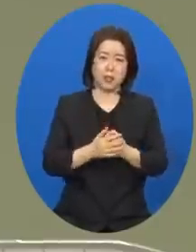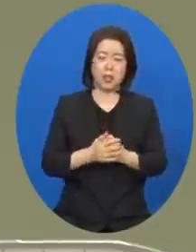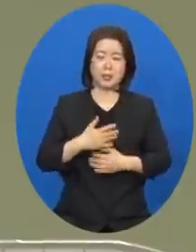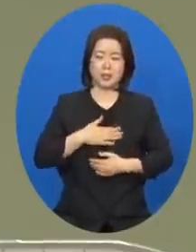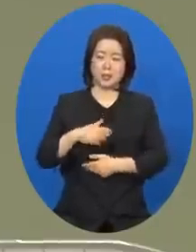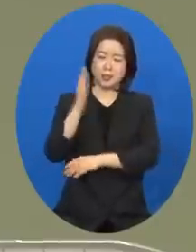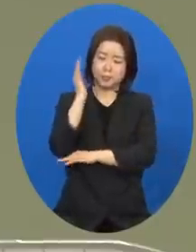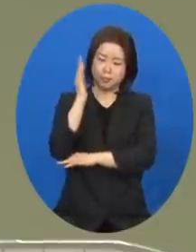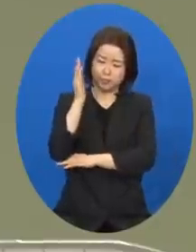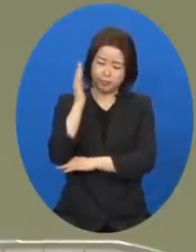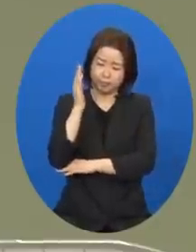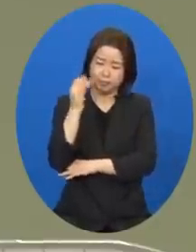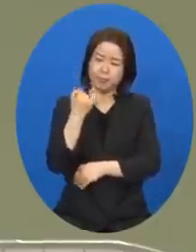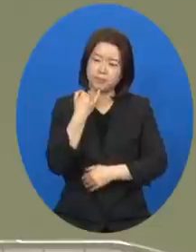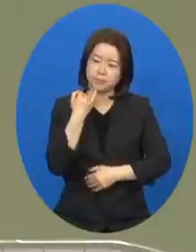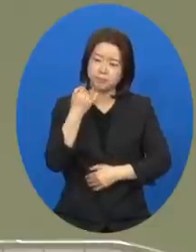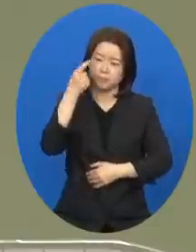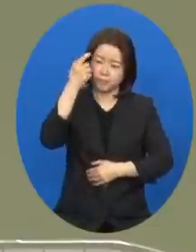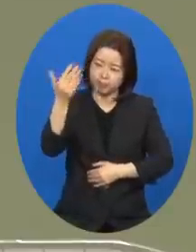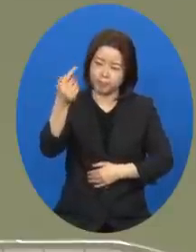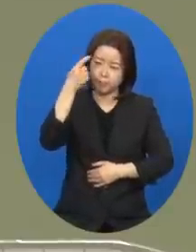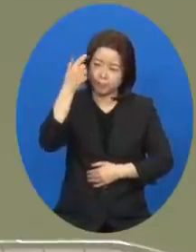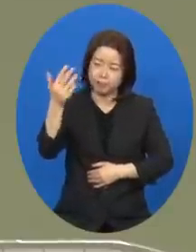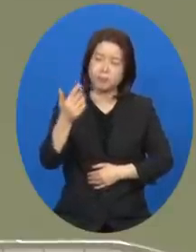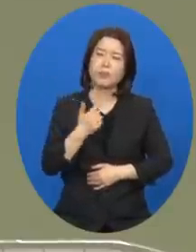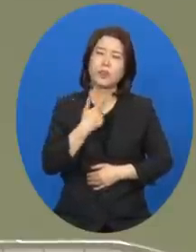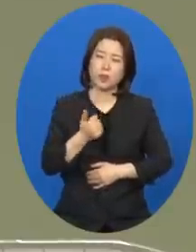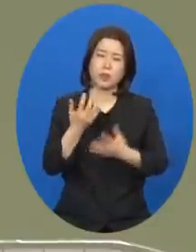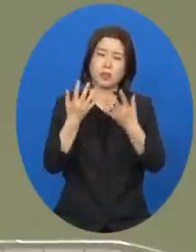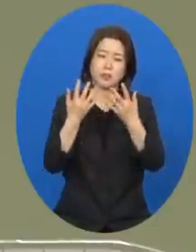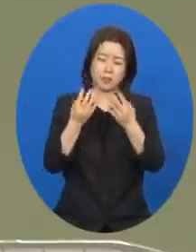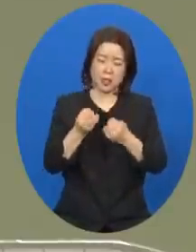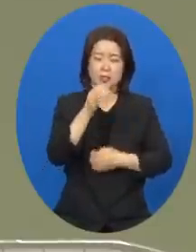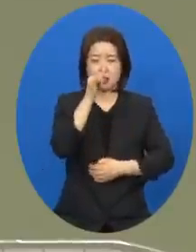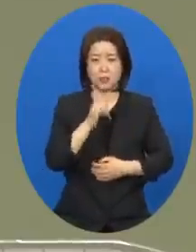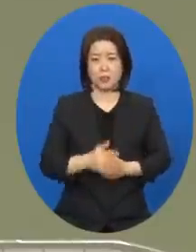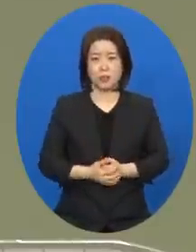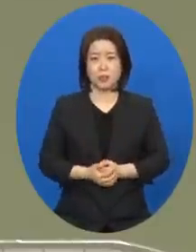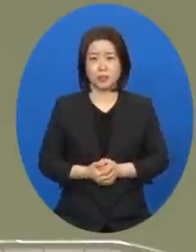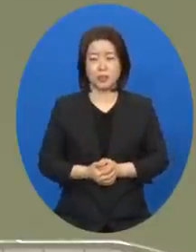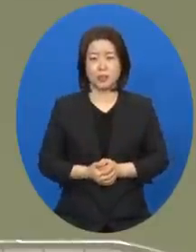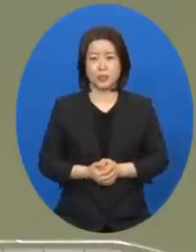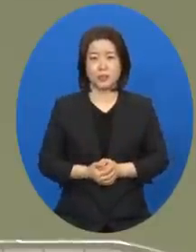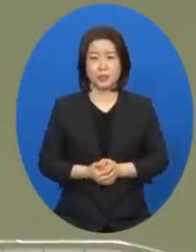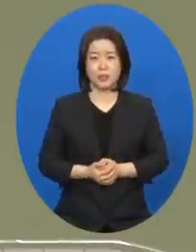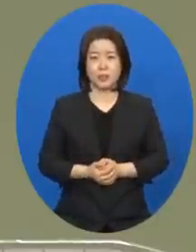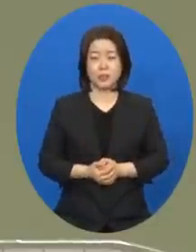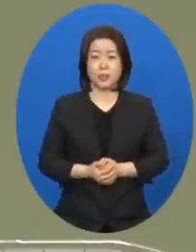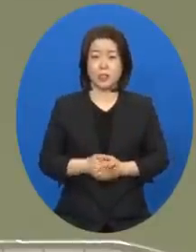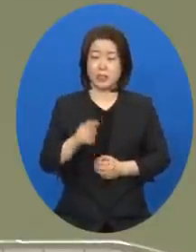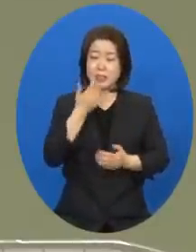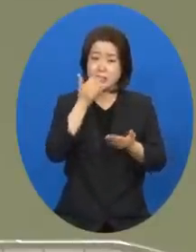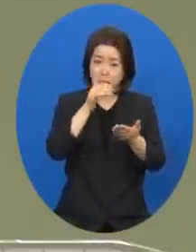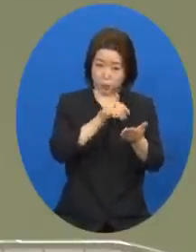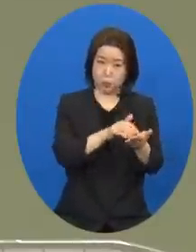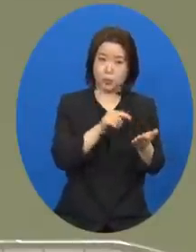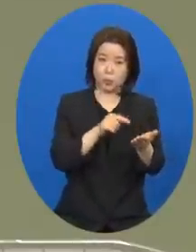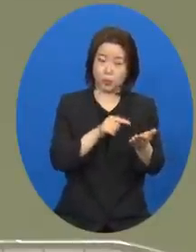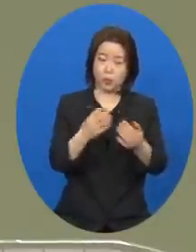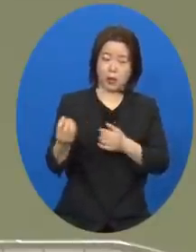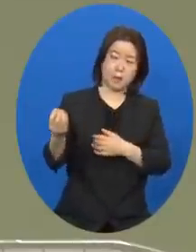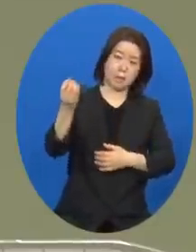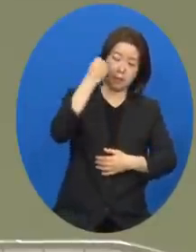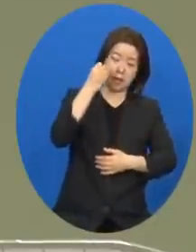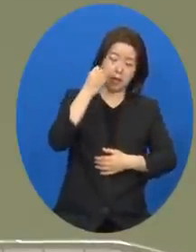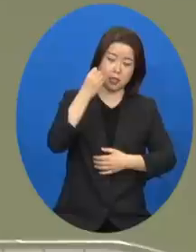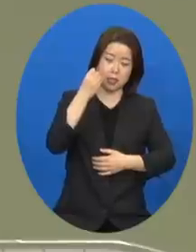해도 되는지를 묻고 물었던 사람입니다. 그래서 저는 이 돌의 맞을 자리에